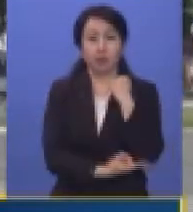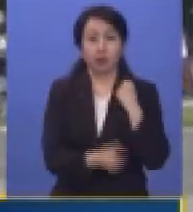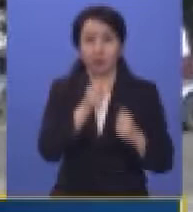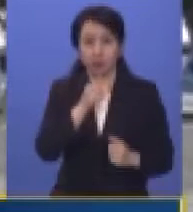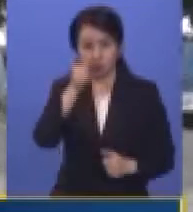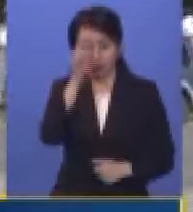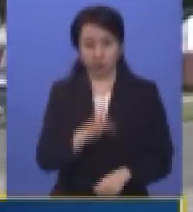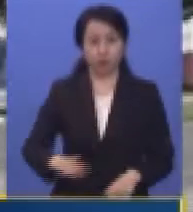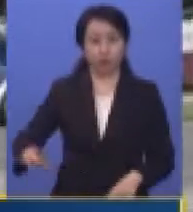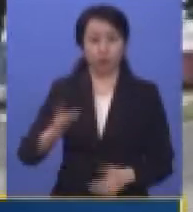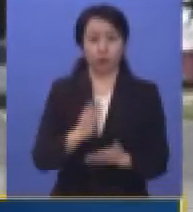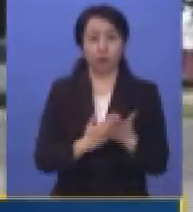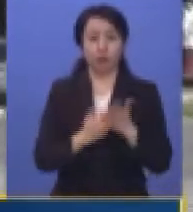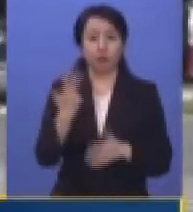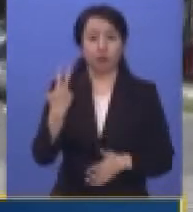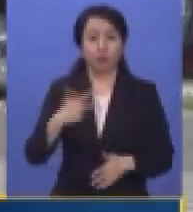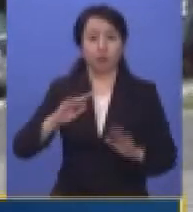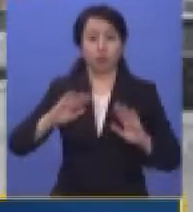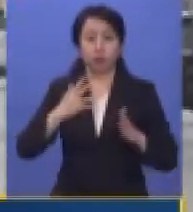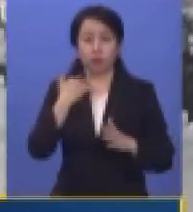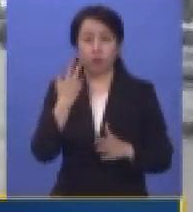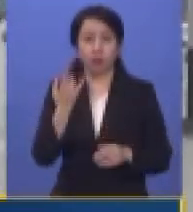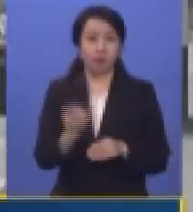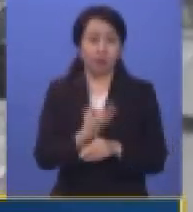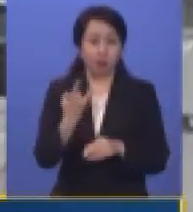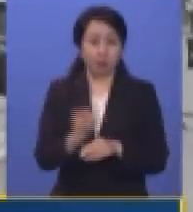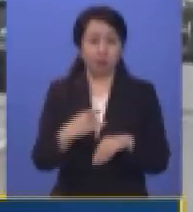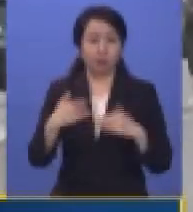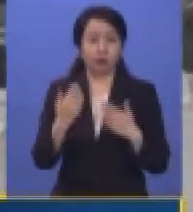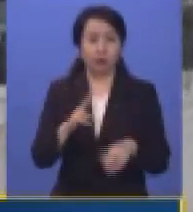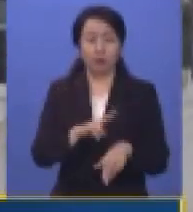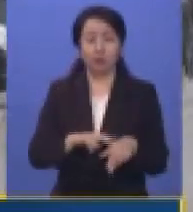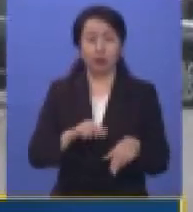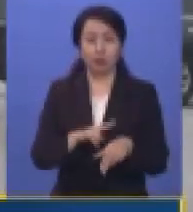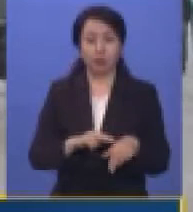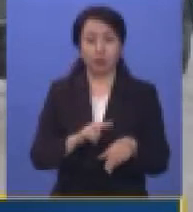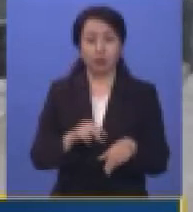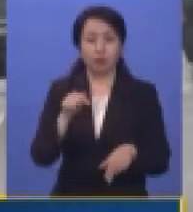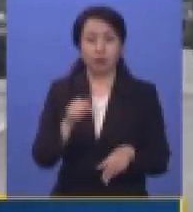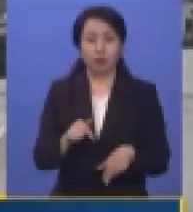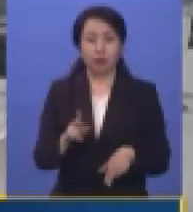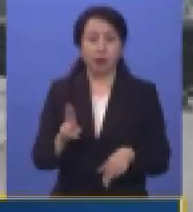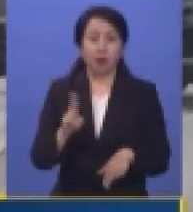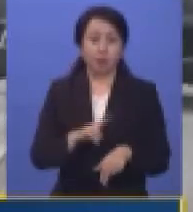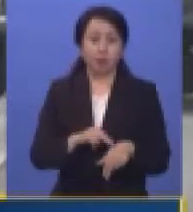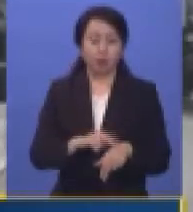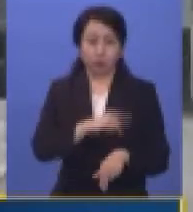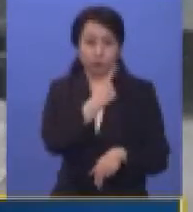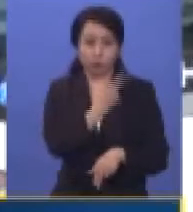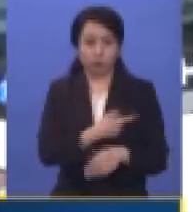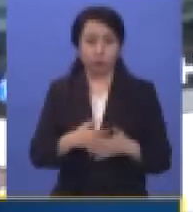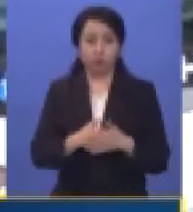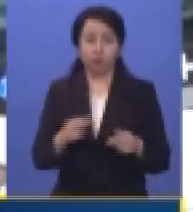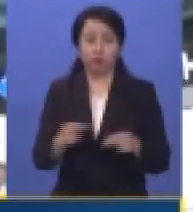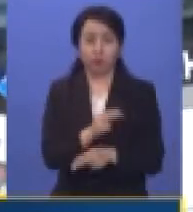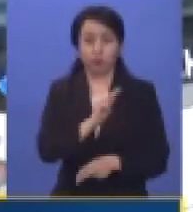в регионе отмечено свыше 30 случаев, когда мошенники представлялись полицейскими. Между тем, стражи порядка усиливают